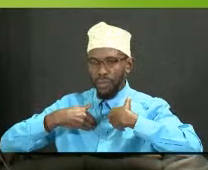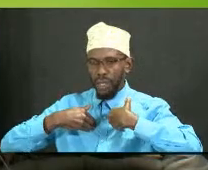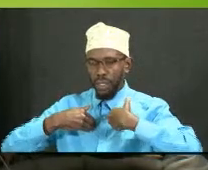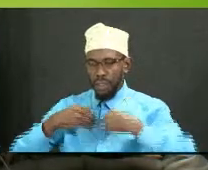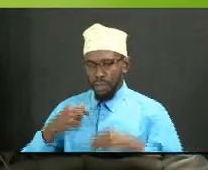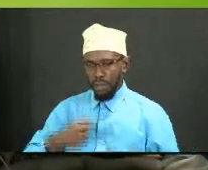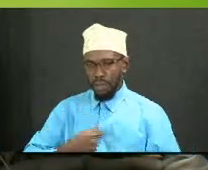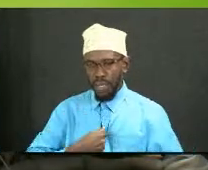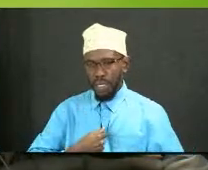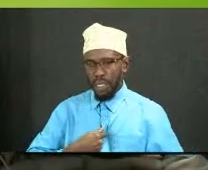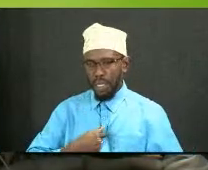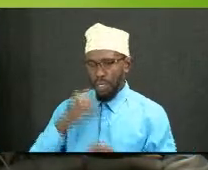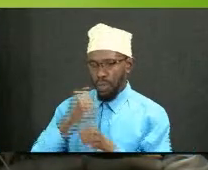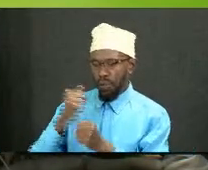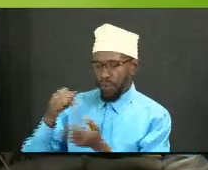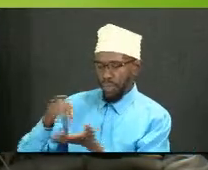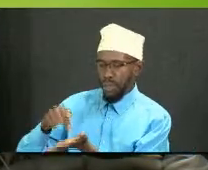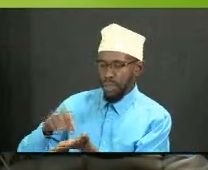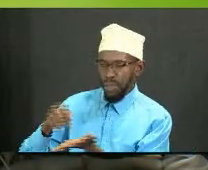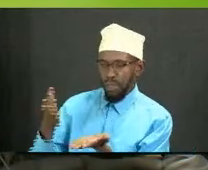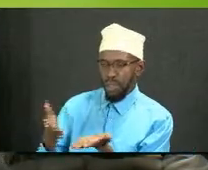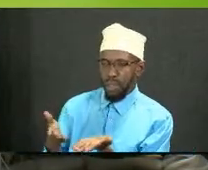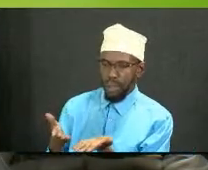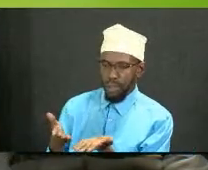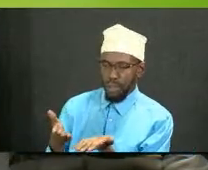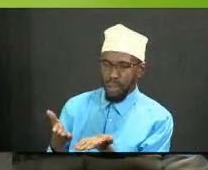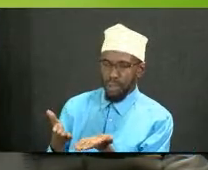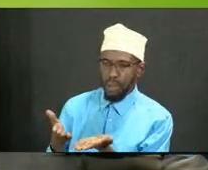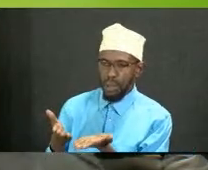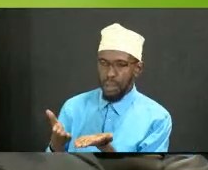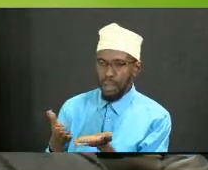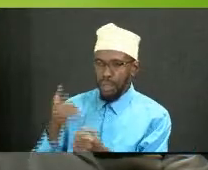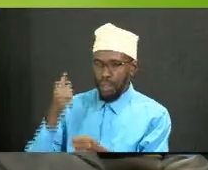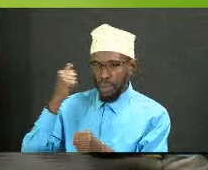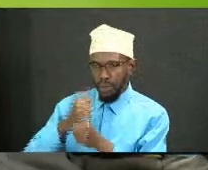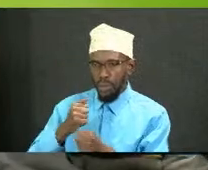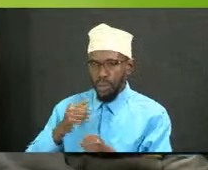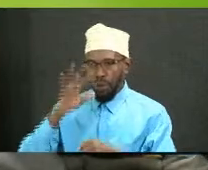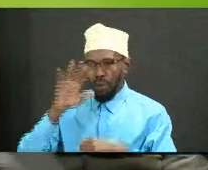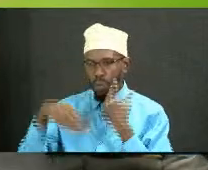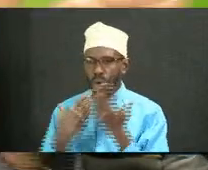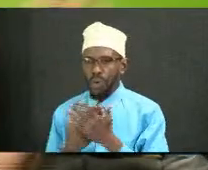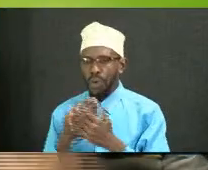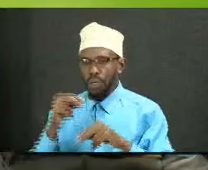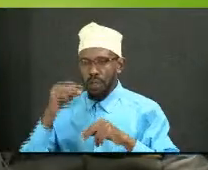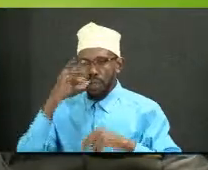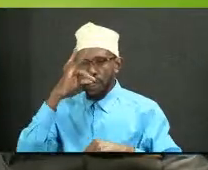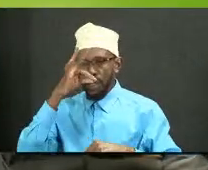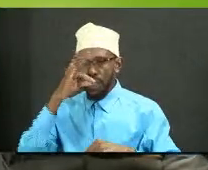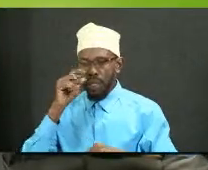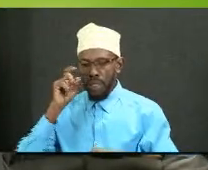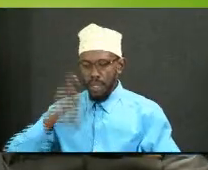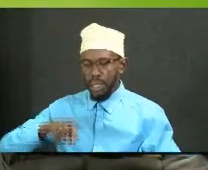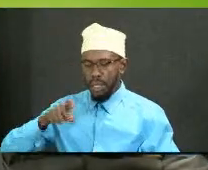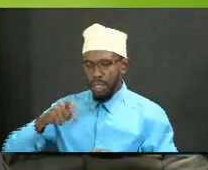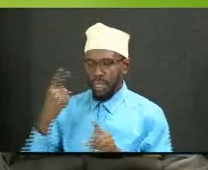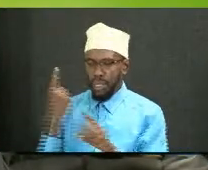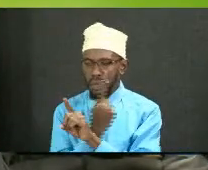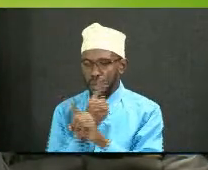kuzingatia kuwa mimi naweza kufanya jambo hili na aweze kukimu mahitaji mengine pengine kwa mkondo tofauti.